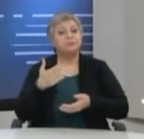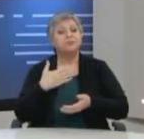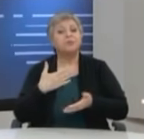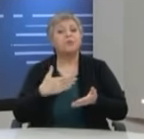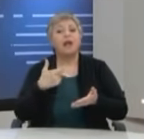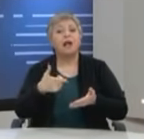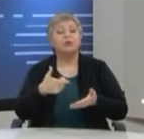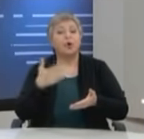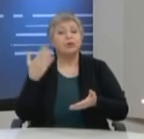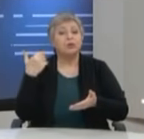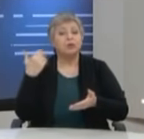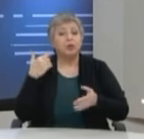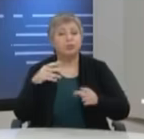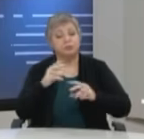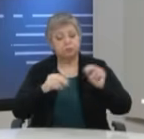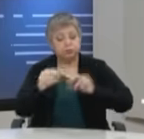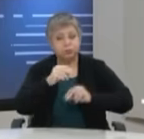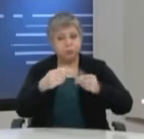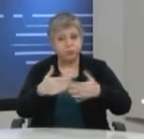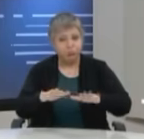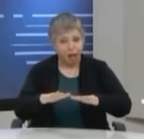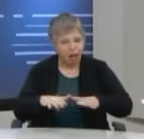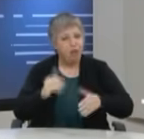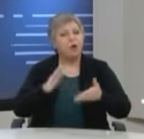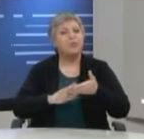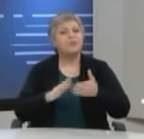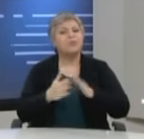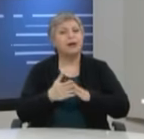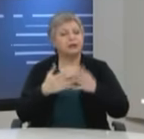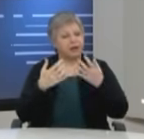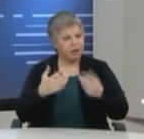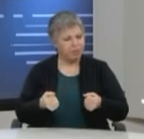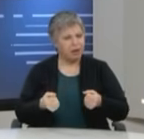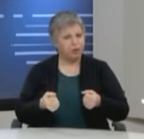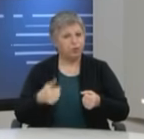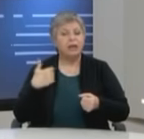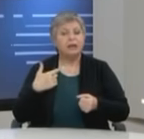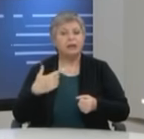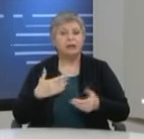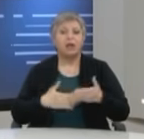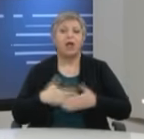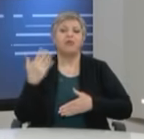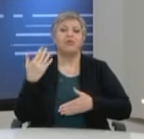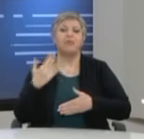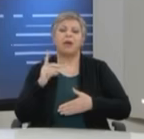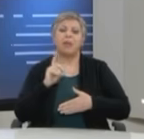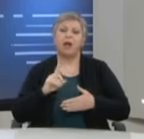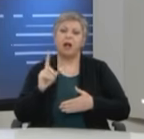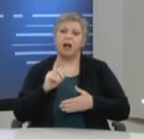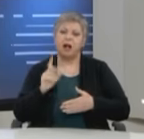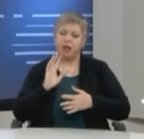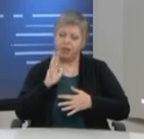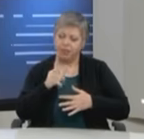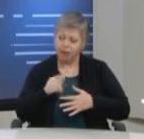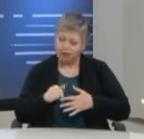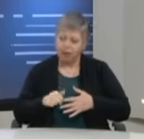Στα πρακτικά των συσκέψεων, τα οποία δόθηκαν στη δημοσιότητα από την εφημερίδα Καθημερινή, εμφανίζονται, κύριε Τσίπρα,